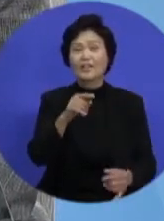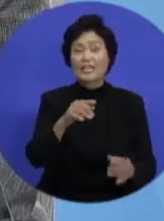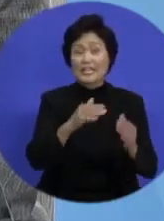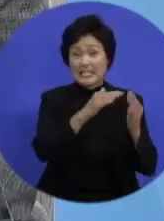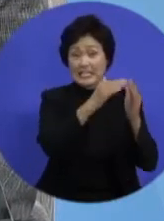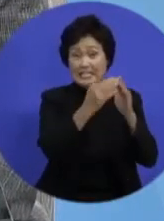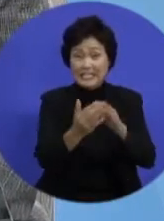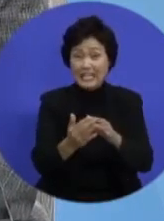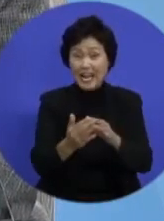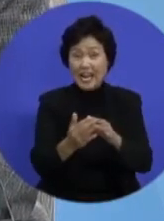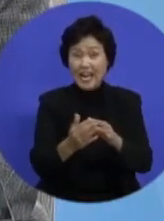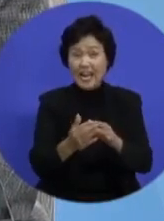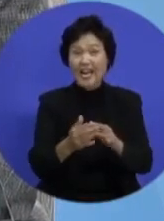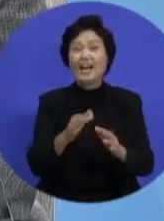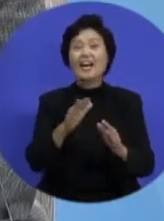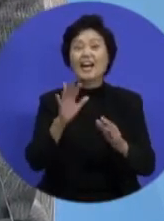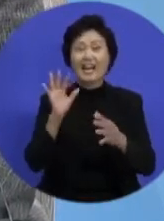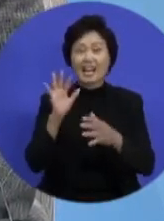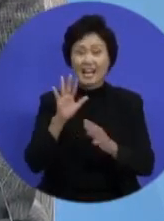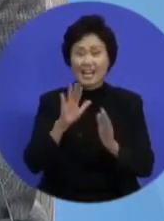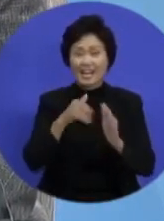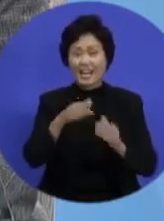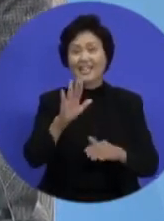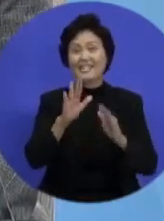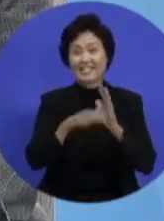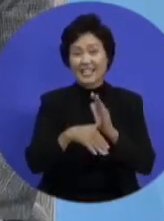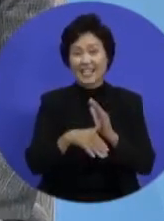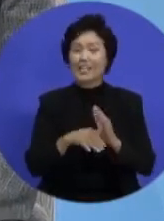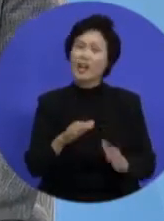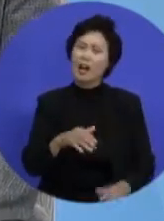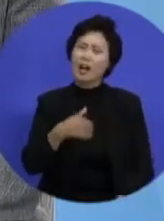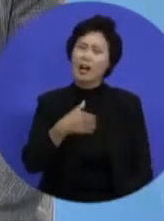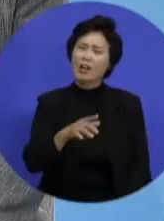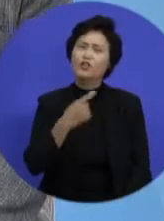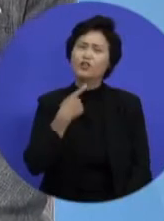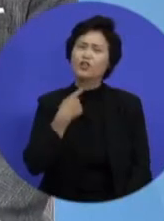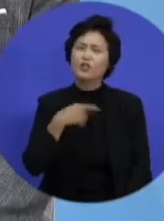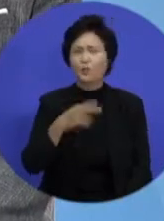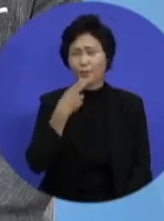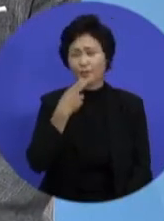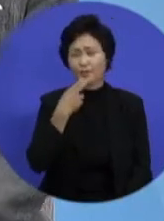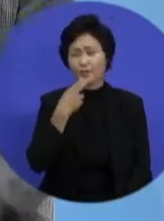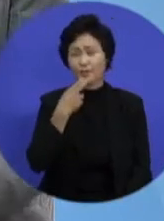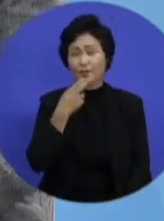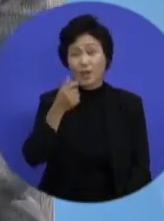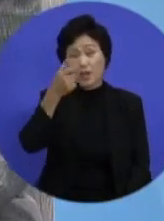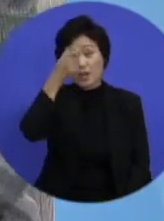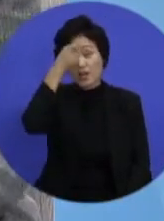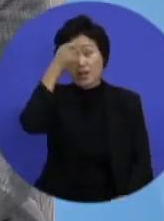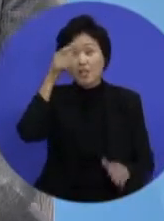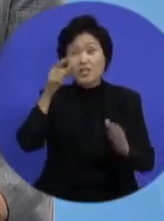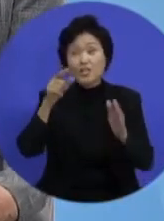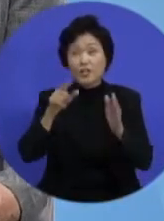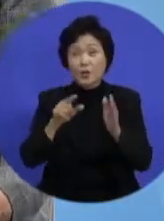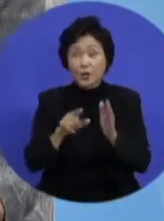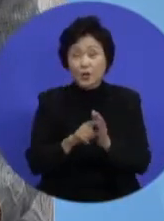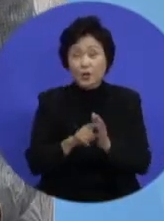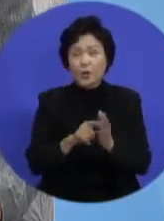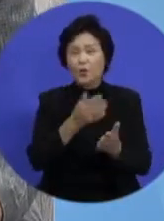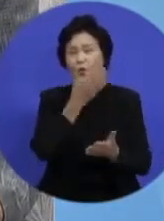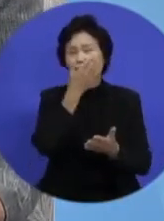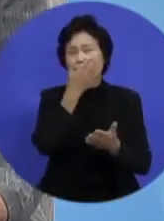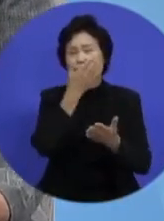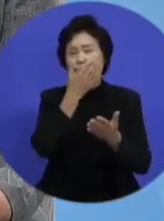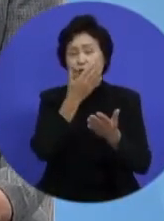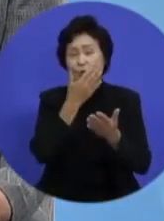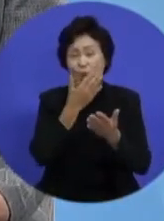예, 예. 많이 진세골은 제가 못 가봤거든요. 아직 저 옮기고는 자 이때 기독교 교육의 중요성에 대해서